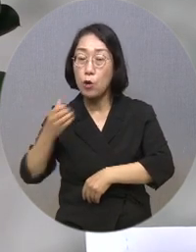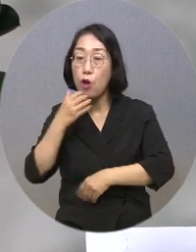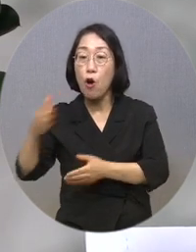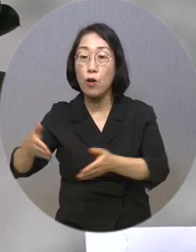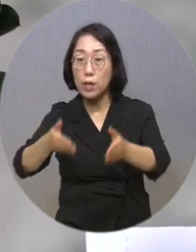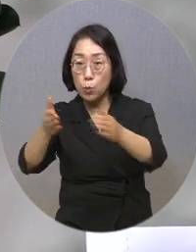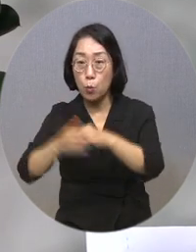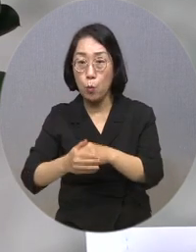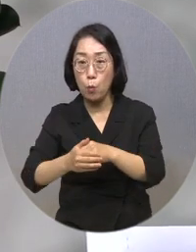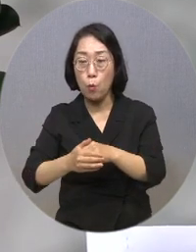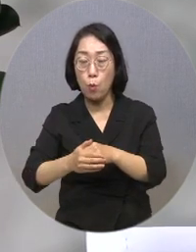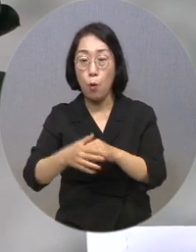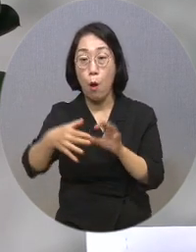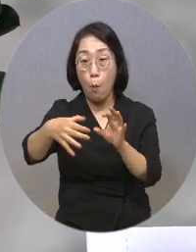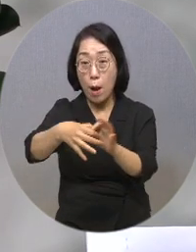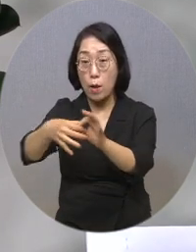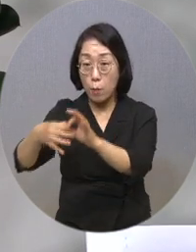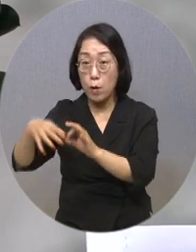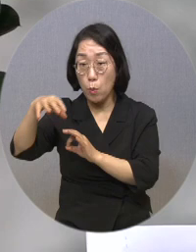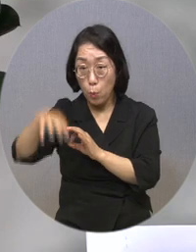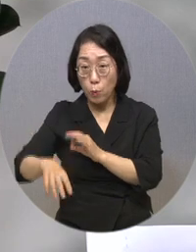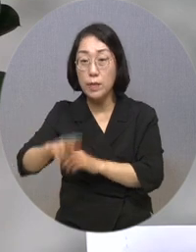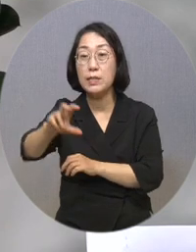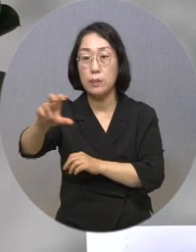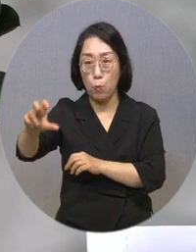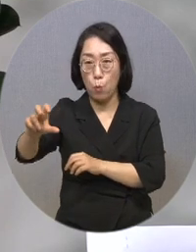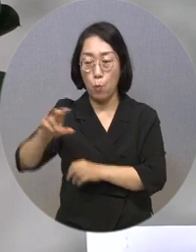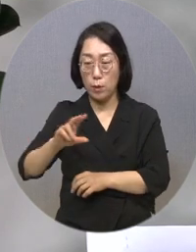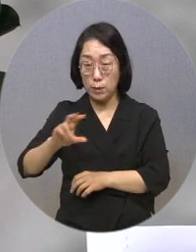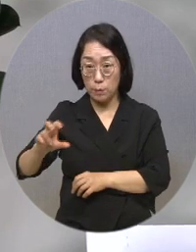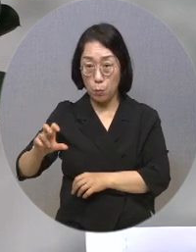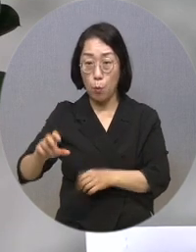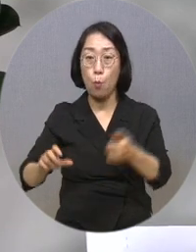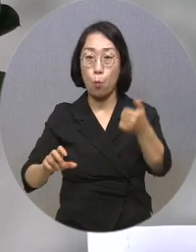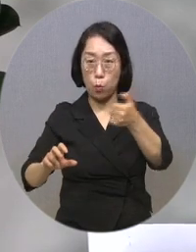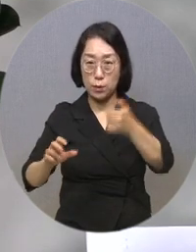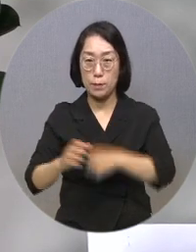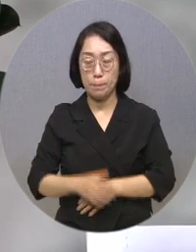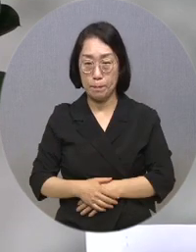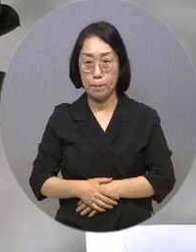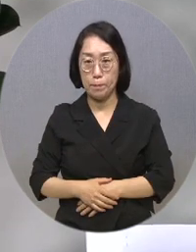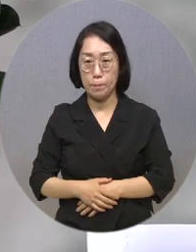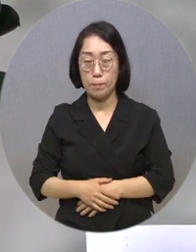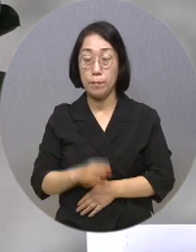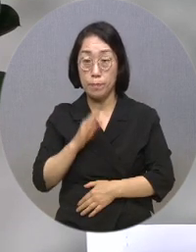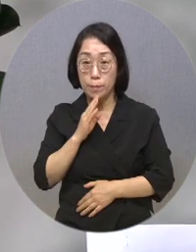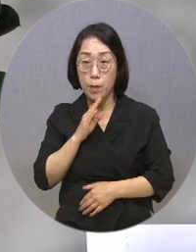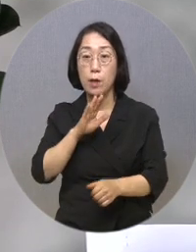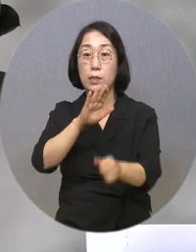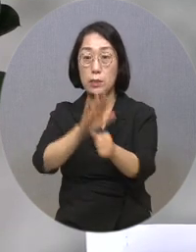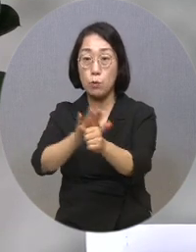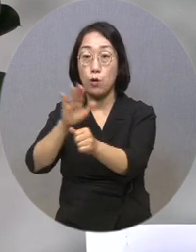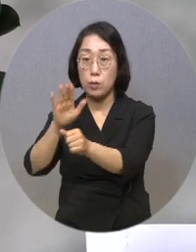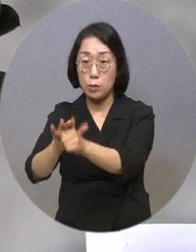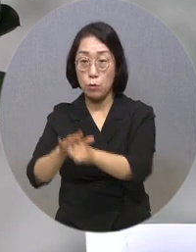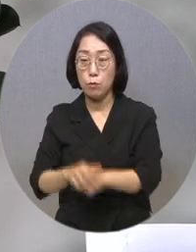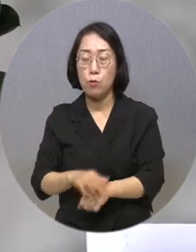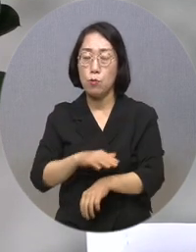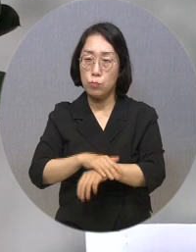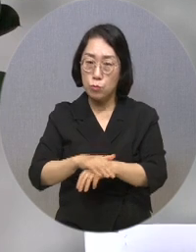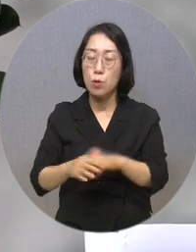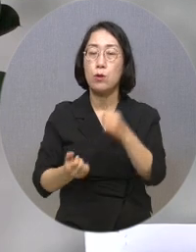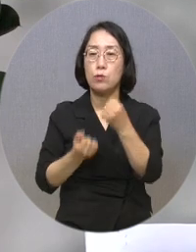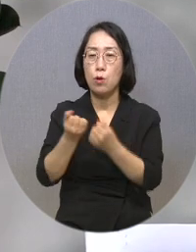해당 시군이 25%를 냅니다. 그래서 도지사의 의견도 어찌됐건 도비를 25% 받아야 하기 때문에 충분히 설명할